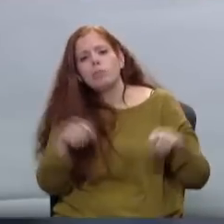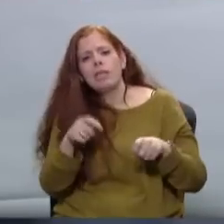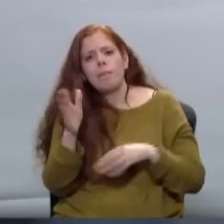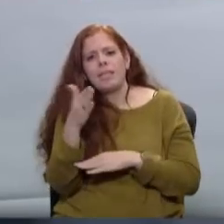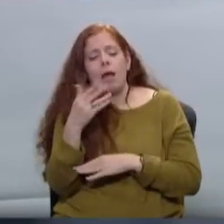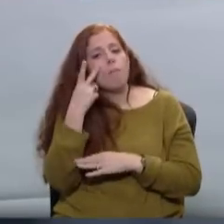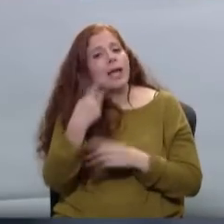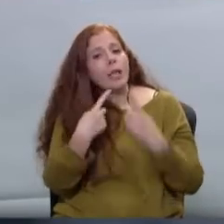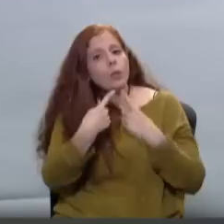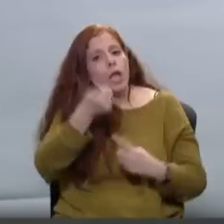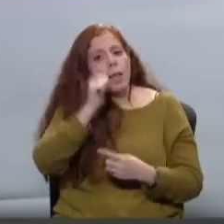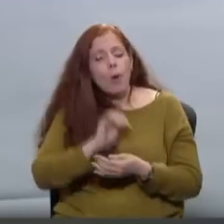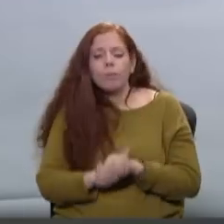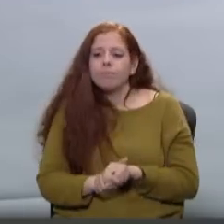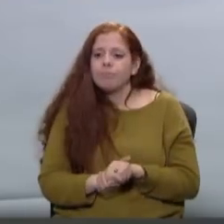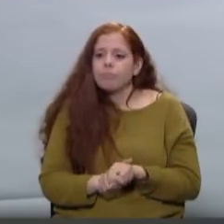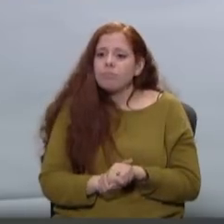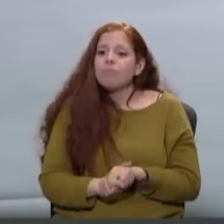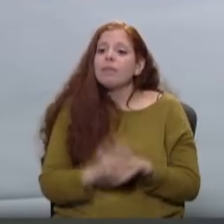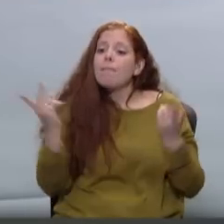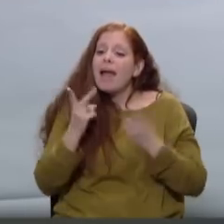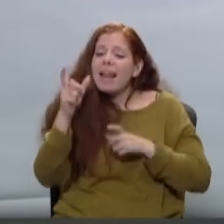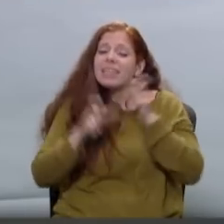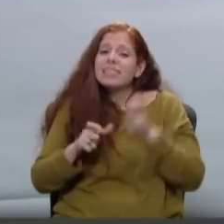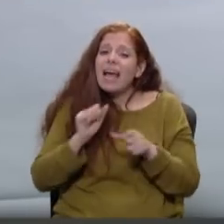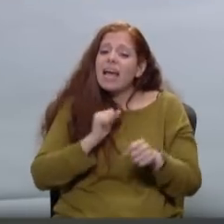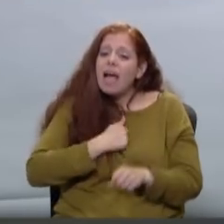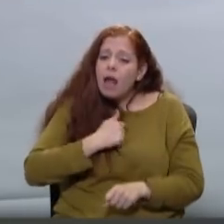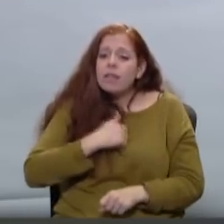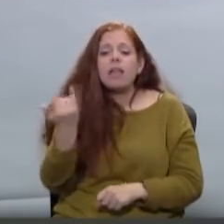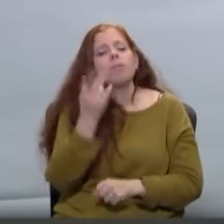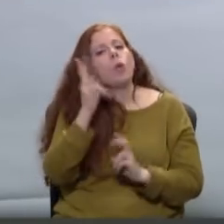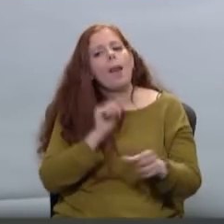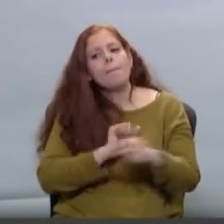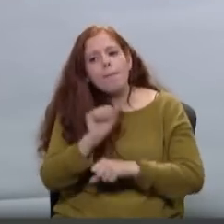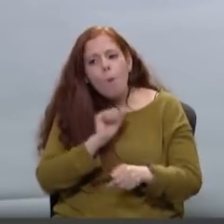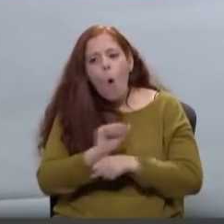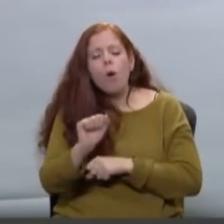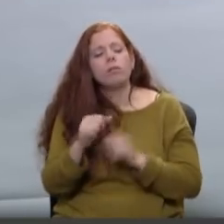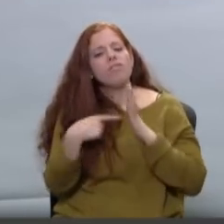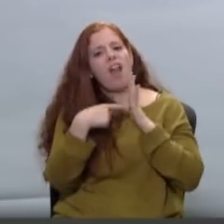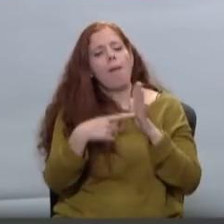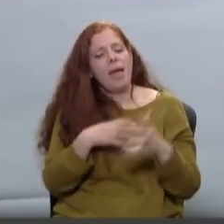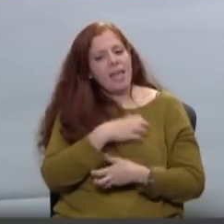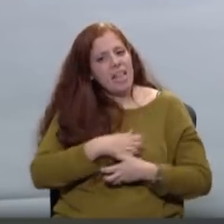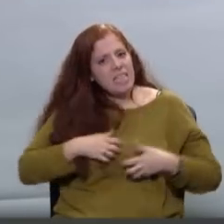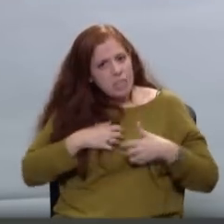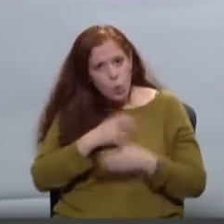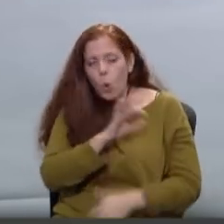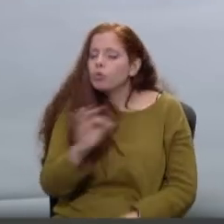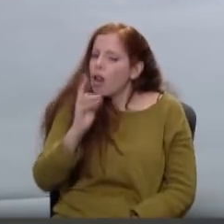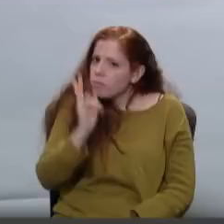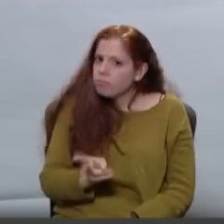בלילה. Yes, there is always a place for Canadians to protest and express their